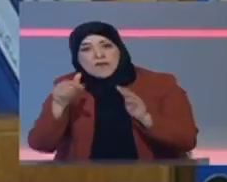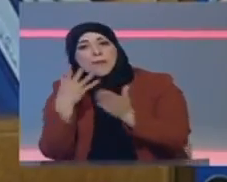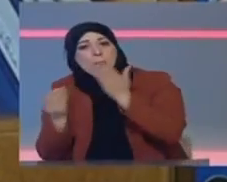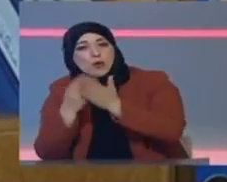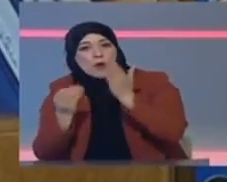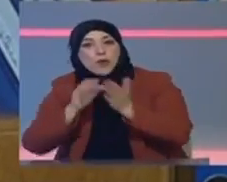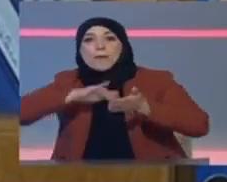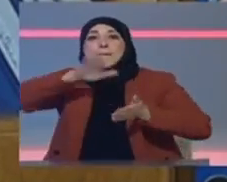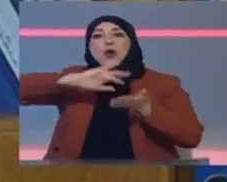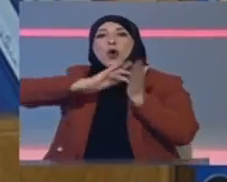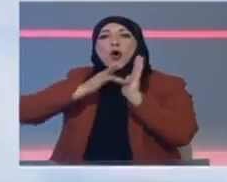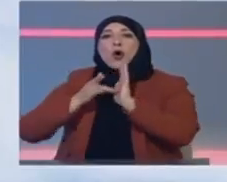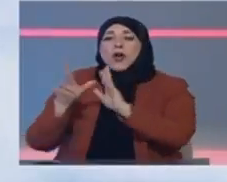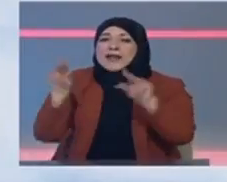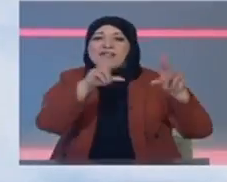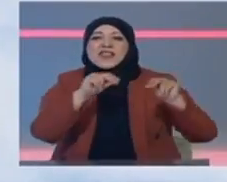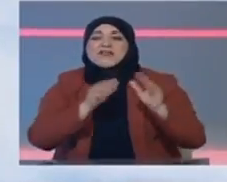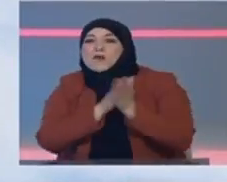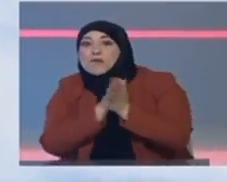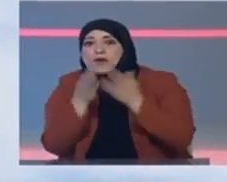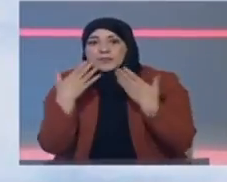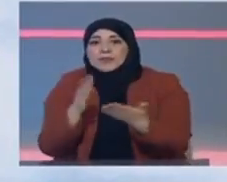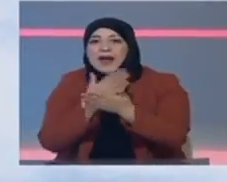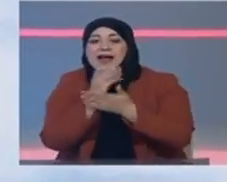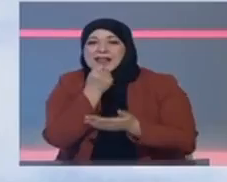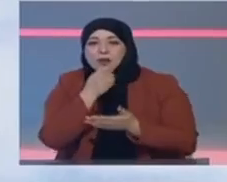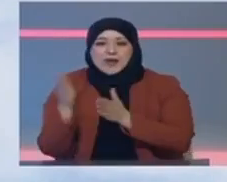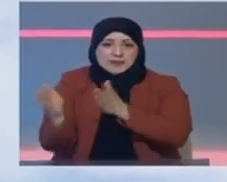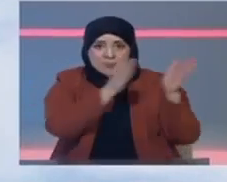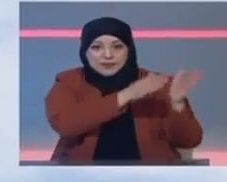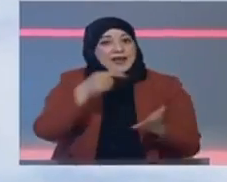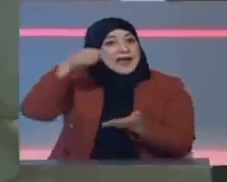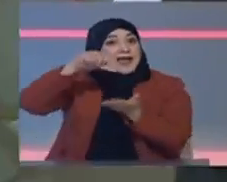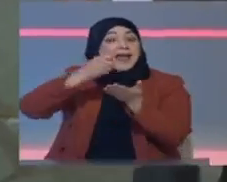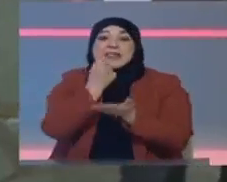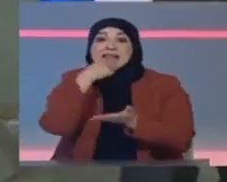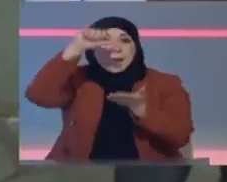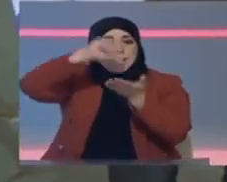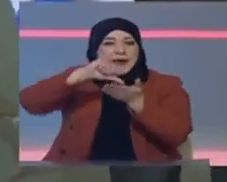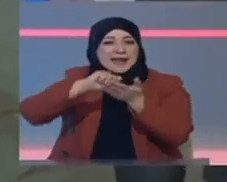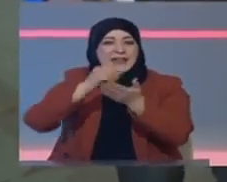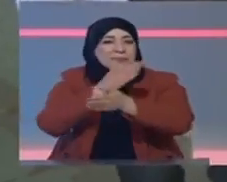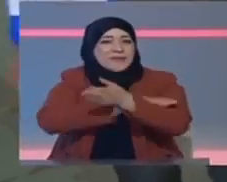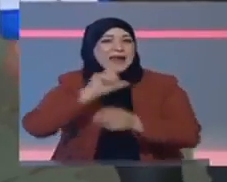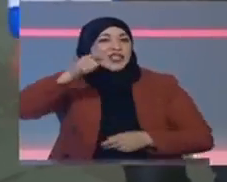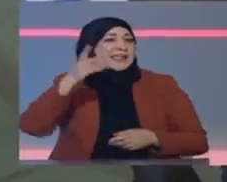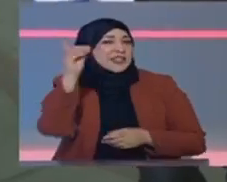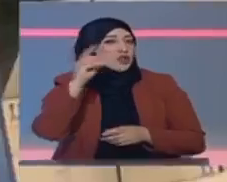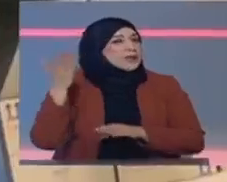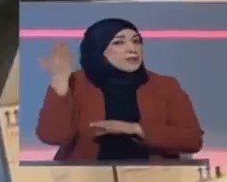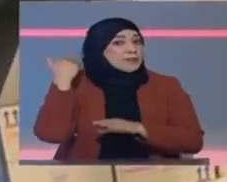في نفس النمط يذكروا ان الصيدليه المركزيه قد امنت منذ شهر ديسمبر المقبل